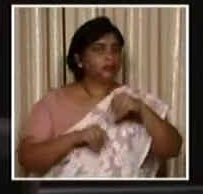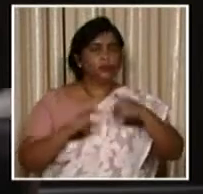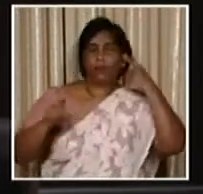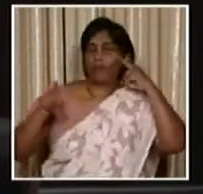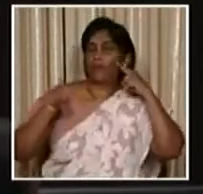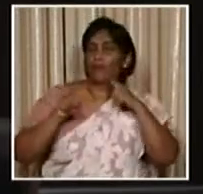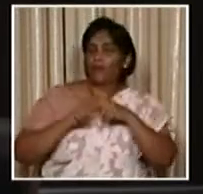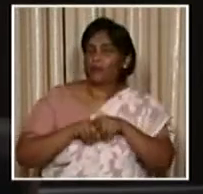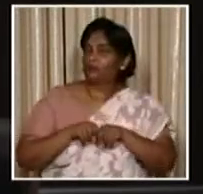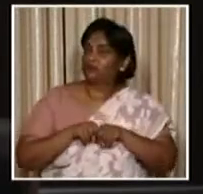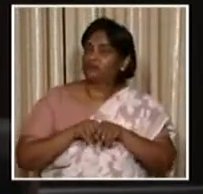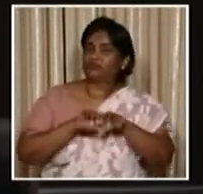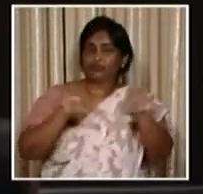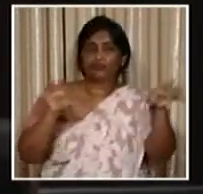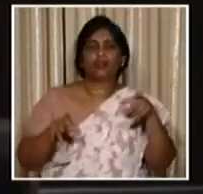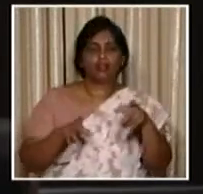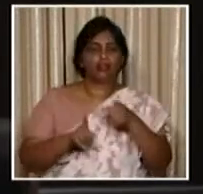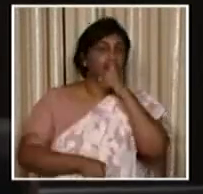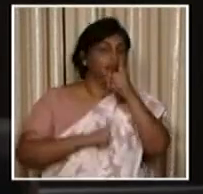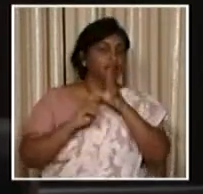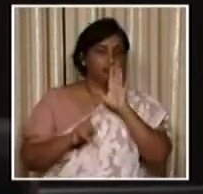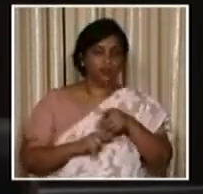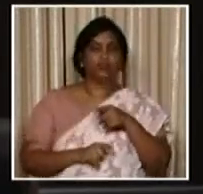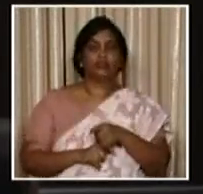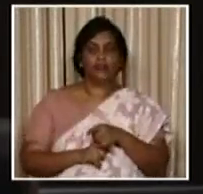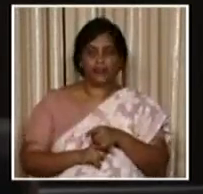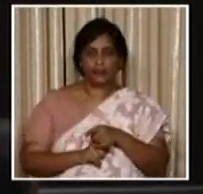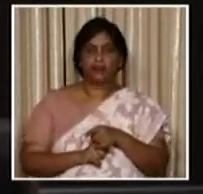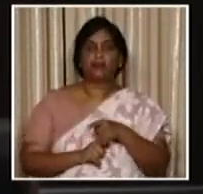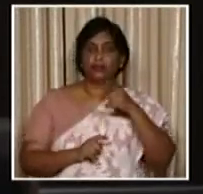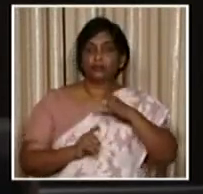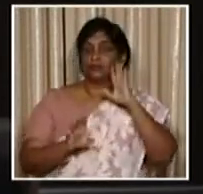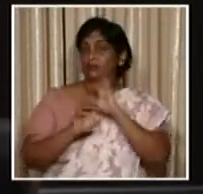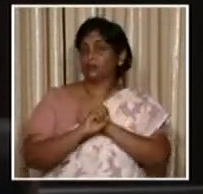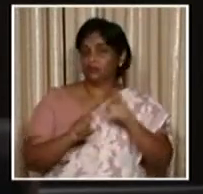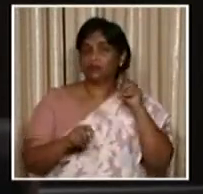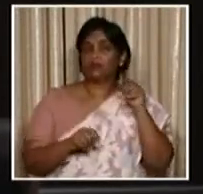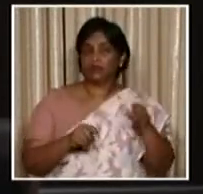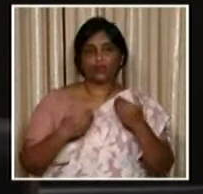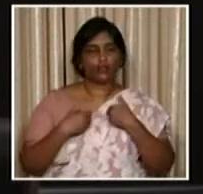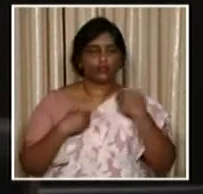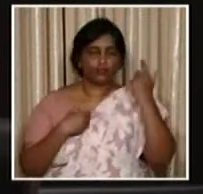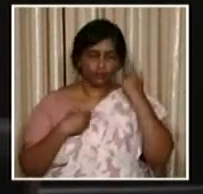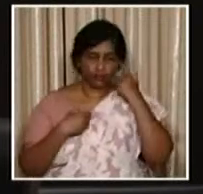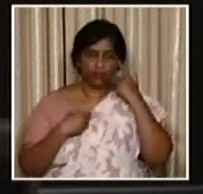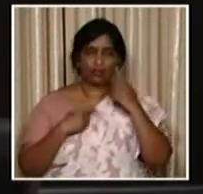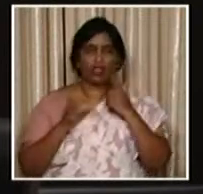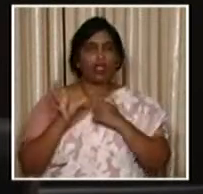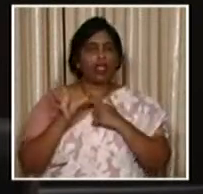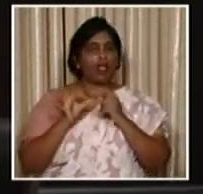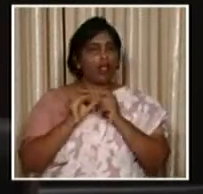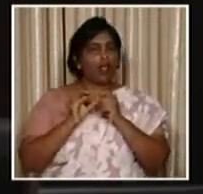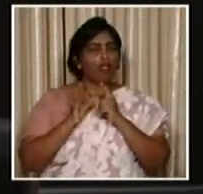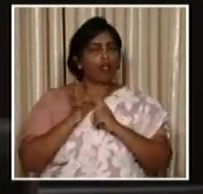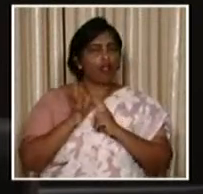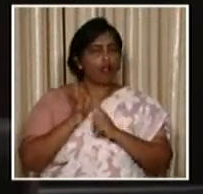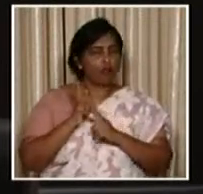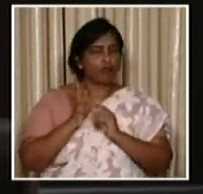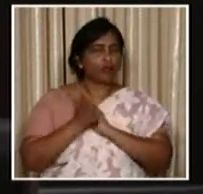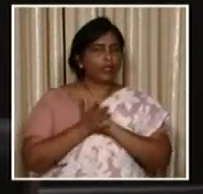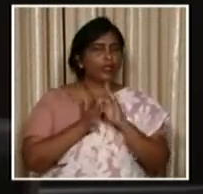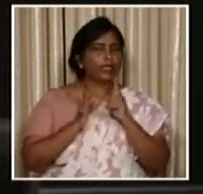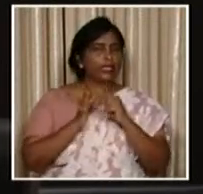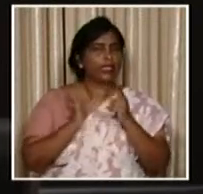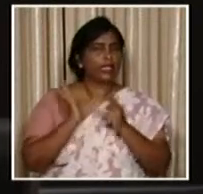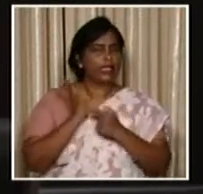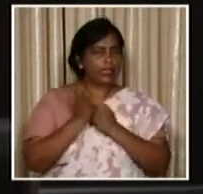අරගෙන දුවනවා මේක අරගෙන කතා කරනවා මේක මේක ප්‍රසිද්ධ කරනවා දැන් අපි දන්නවා අබුහිත් කියන ඒ බුද්ධි තොරතුරු